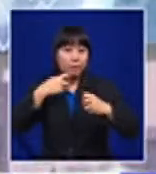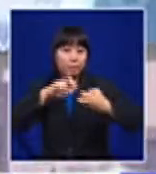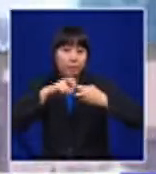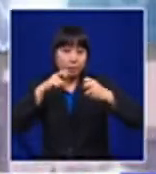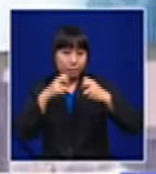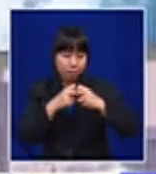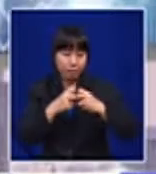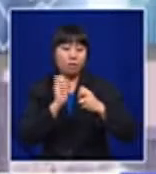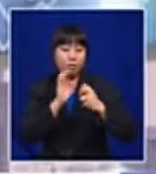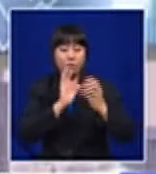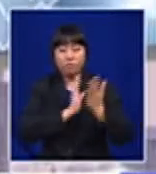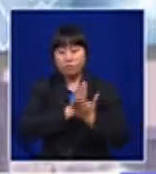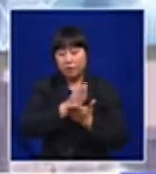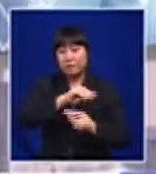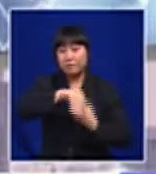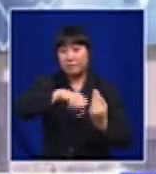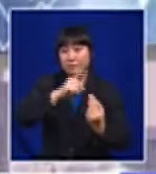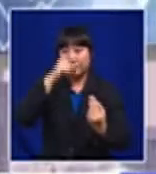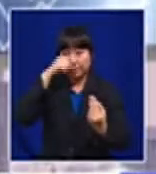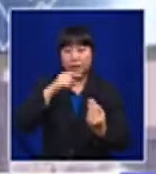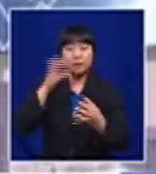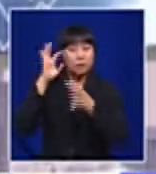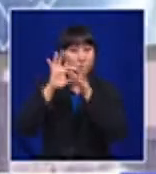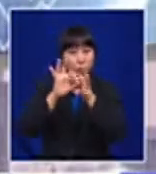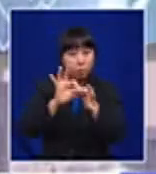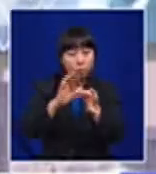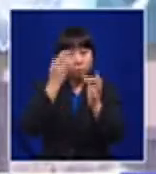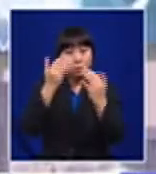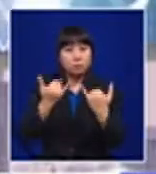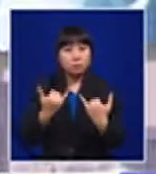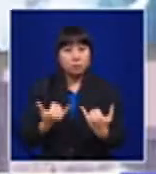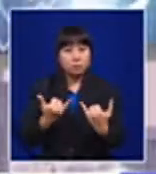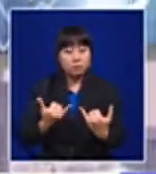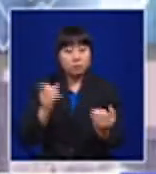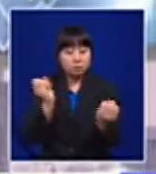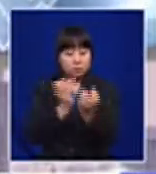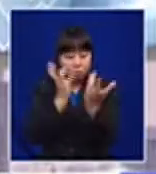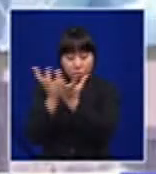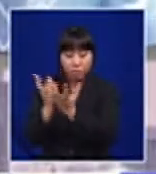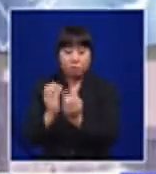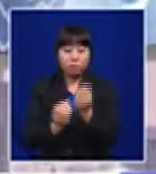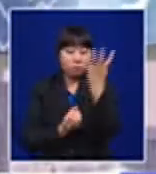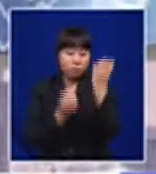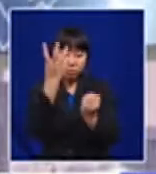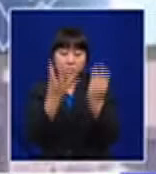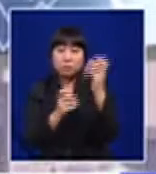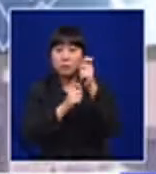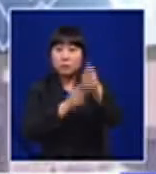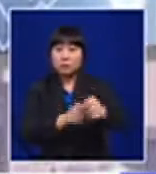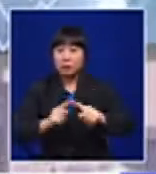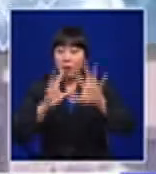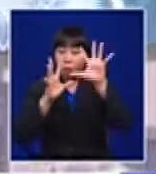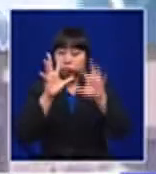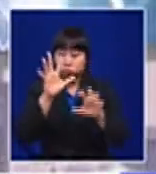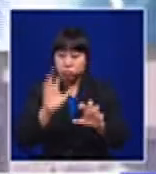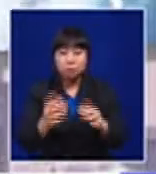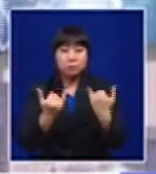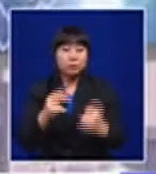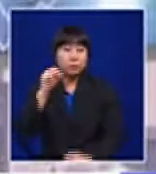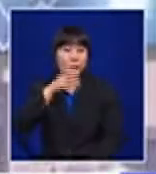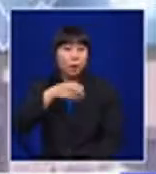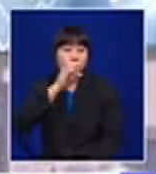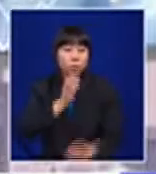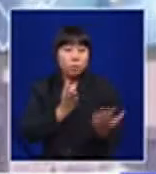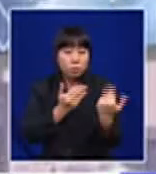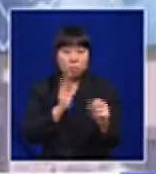างความกังวลต่อภาวะเศรษฐกิจไทยในขณะนี้นะคะเพราะนอกจากจะสร้างความเสียหายให้กับพืชผลทางการเกษตรแล้วการขาดแคลนน้ำดื่มน้ำใ